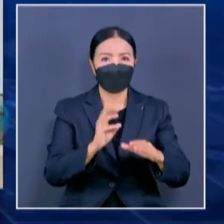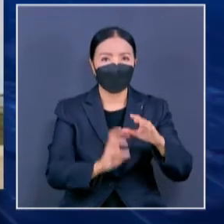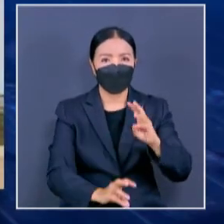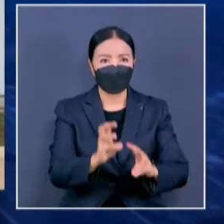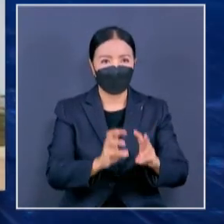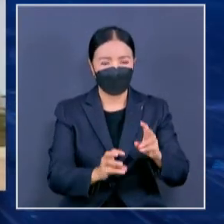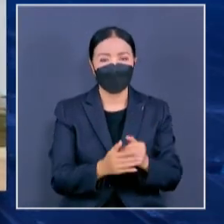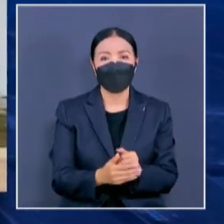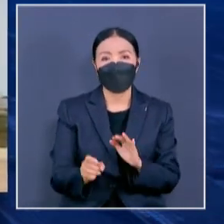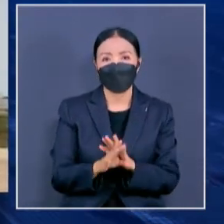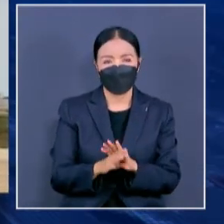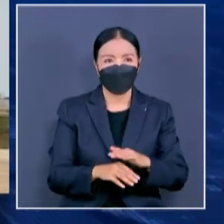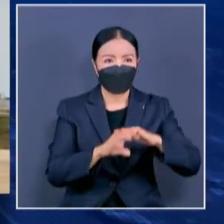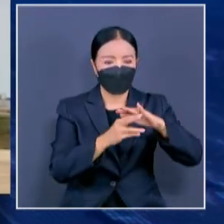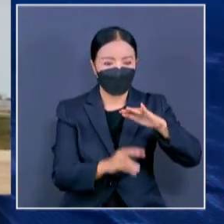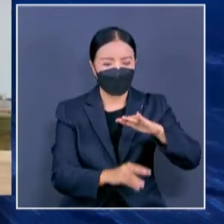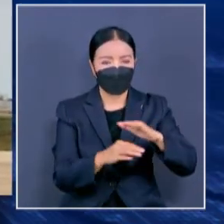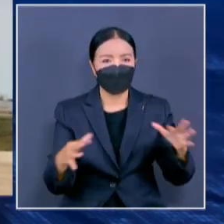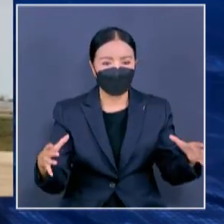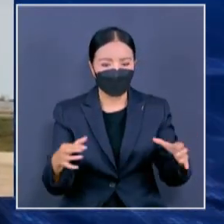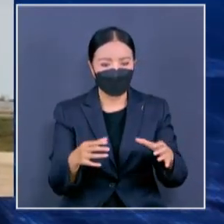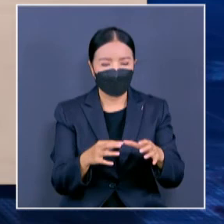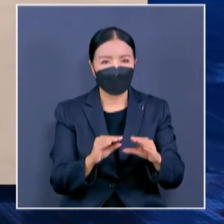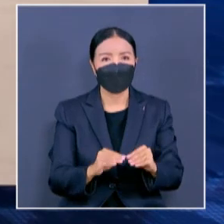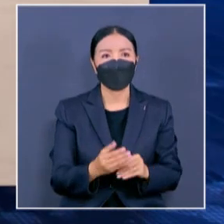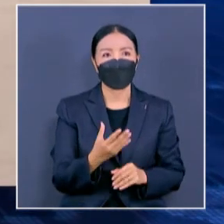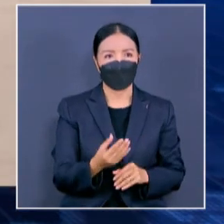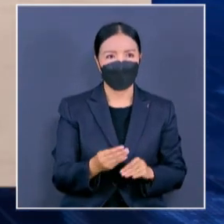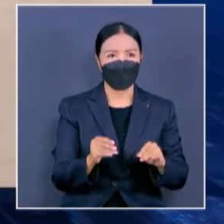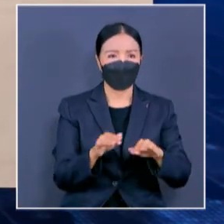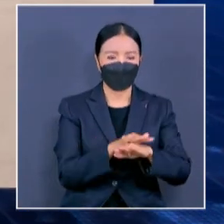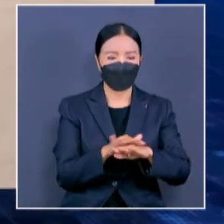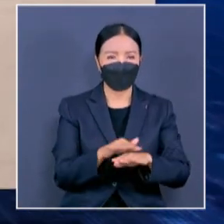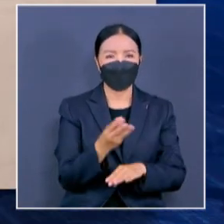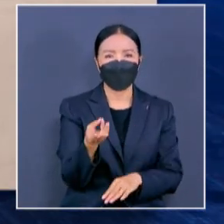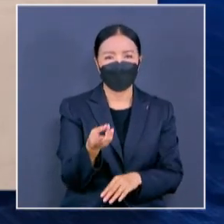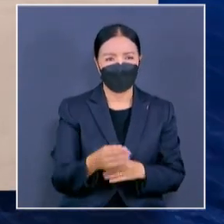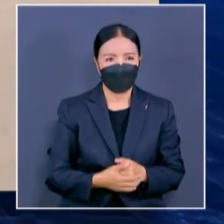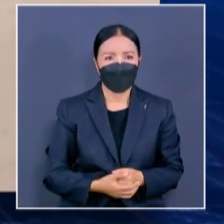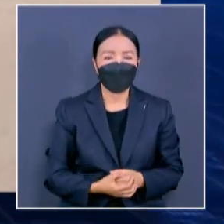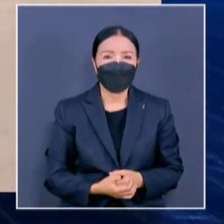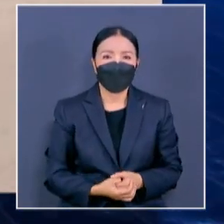ว้และสุดท้ายคราบน้ำมันอยู่ในวงจำกัดเหลือเป็นเพียงแค่ฟิล์มบางๆเท่านั้นนะครับ